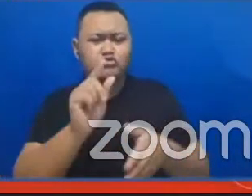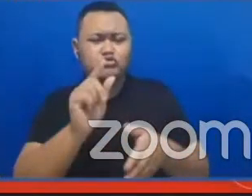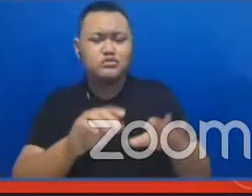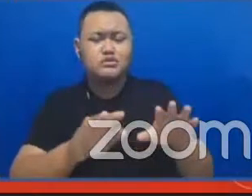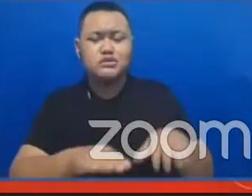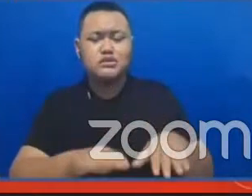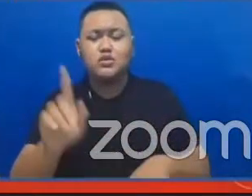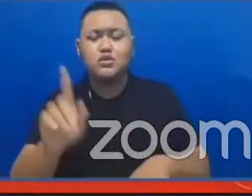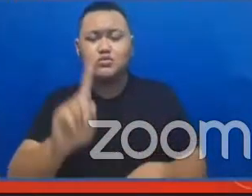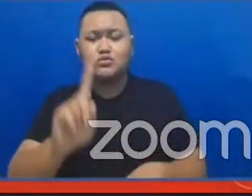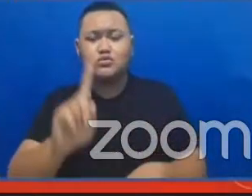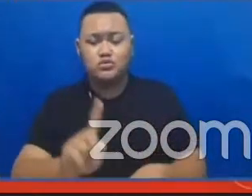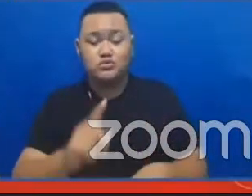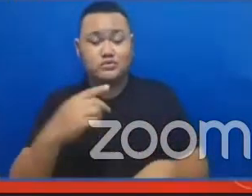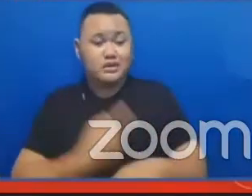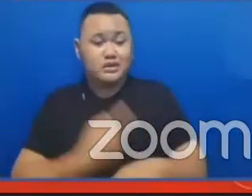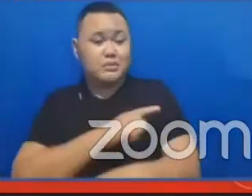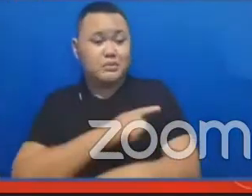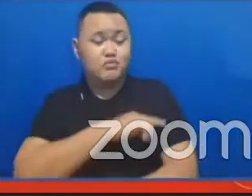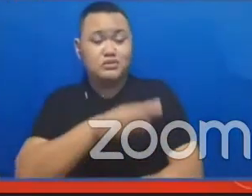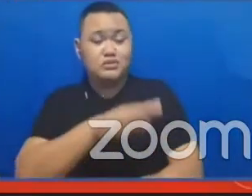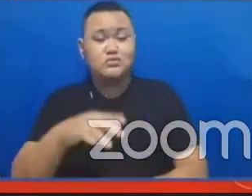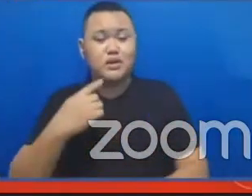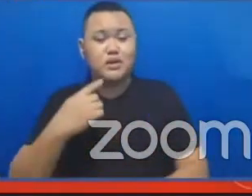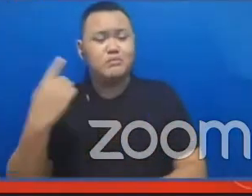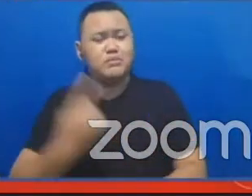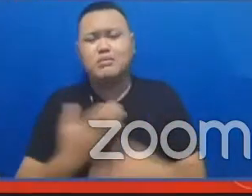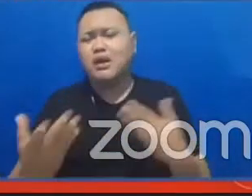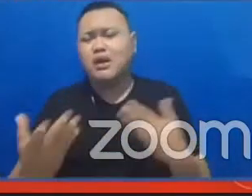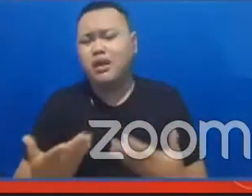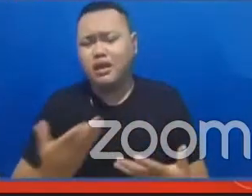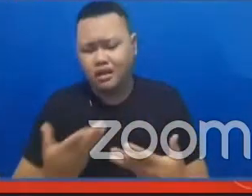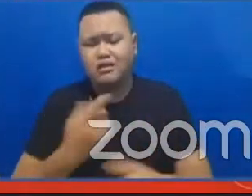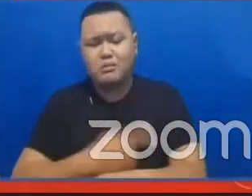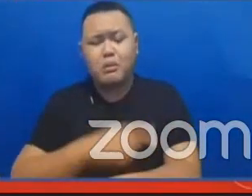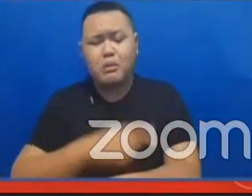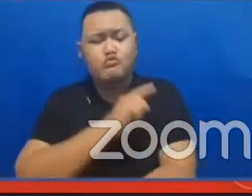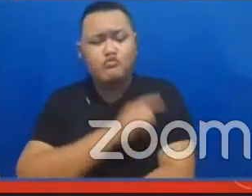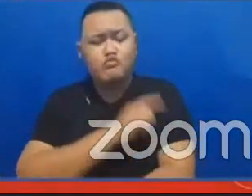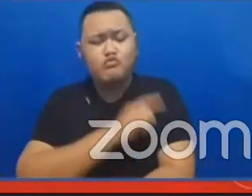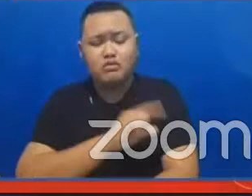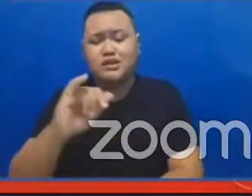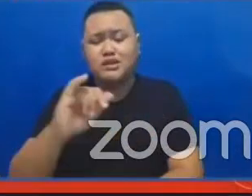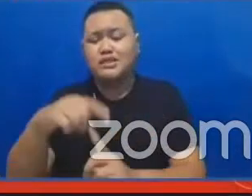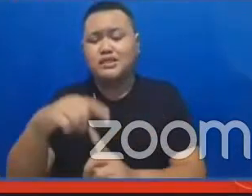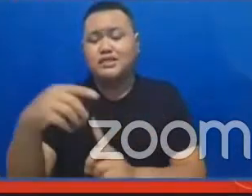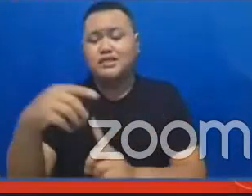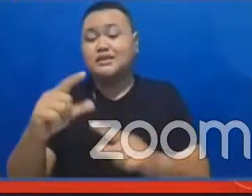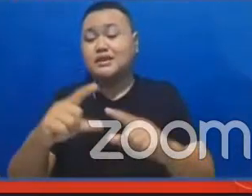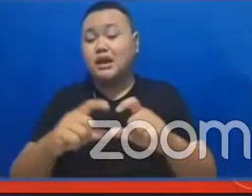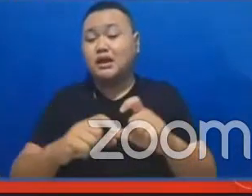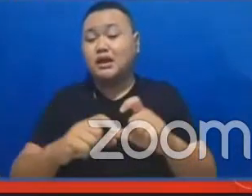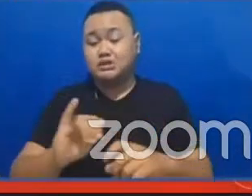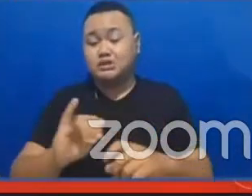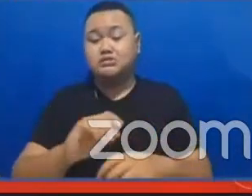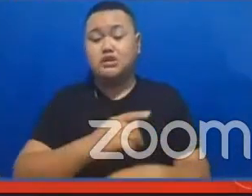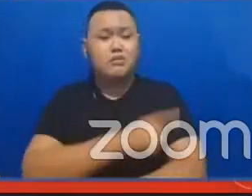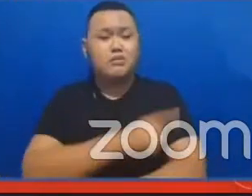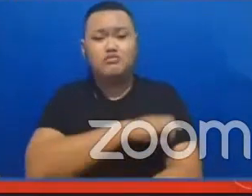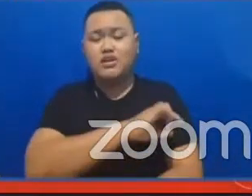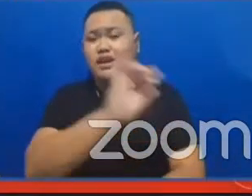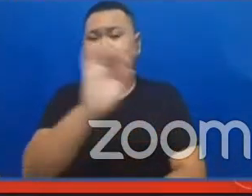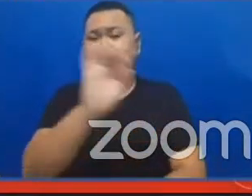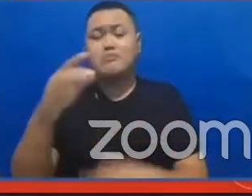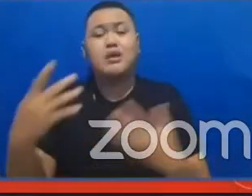siswa kita secara ICT, secara literasinya, secara numerikalnya. Baru kemudian kita berangkat